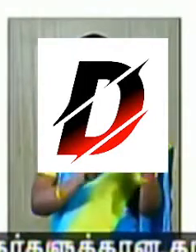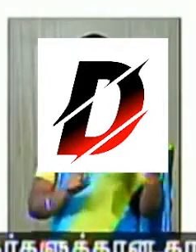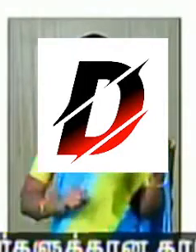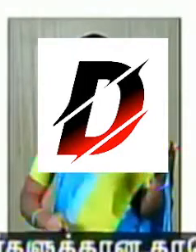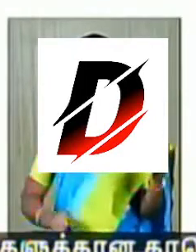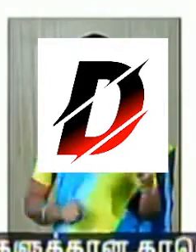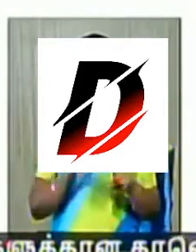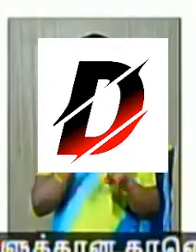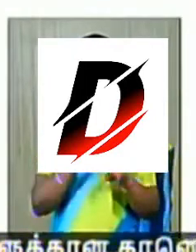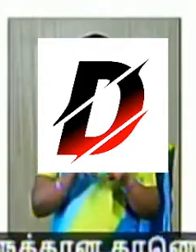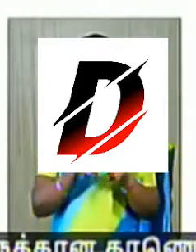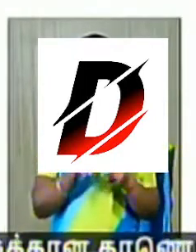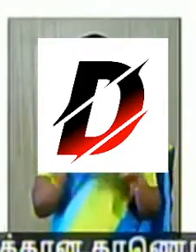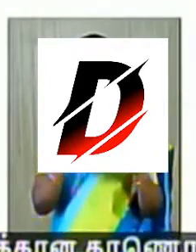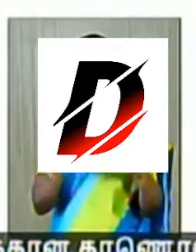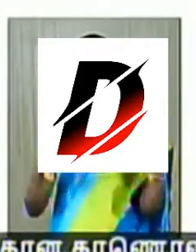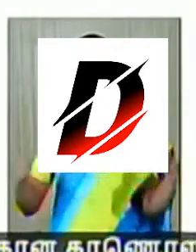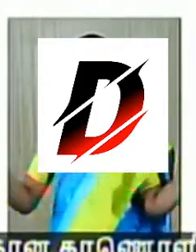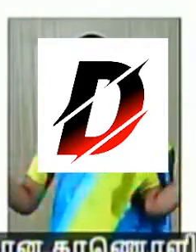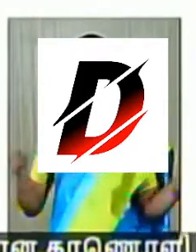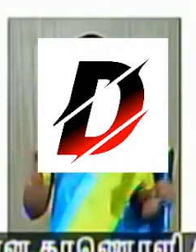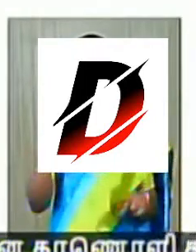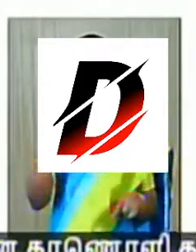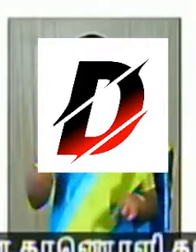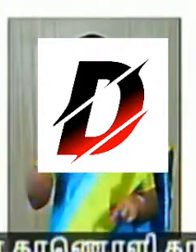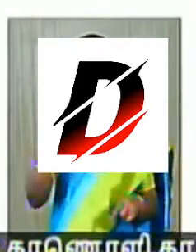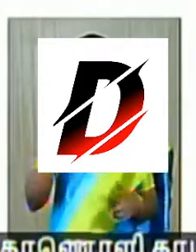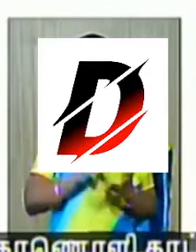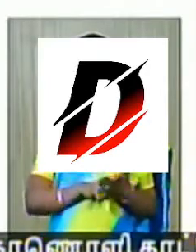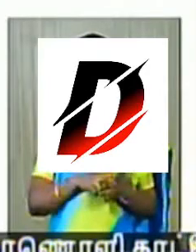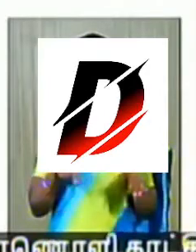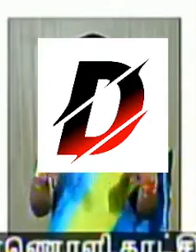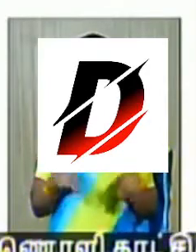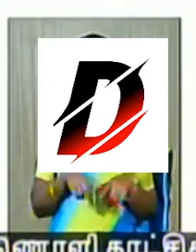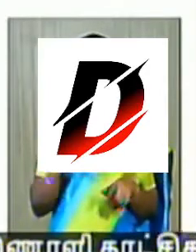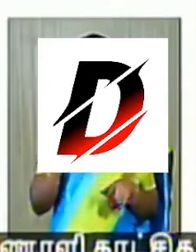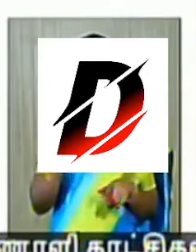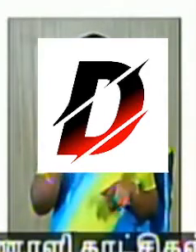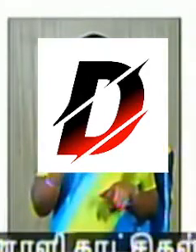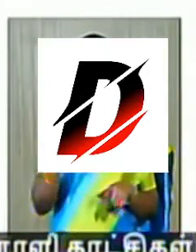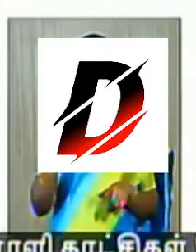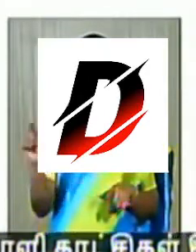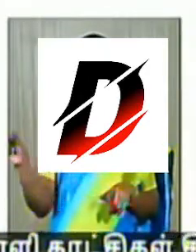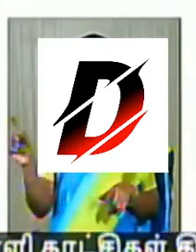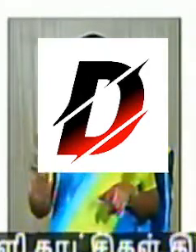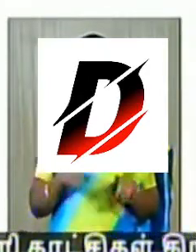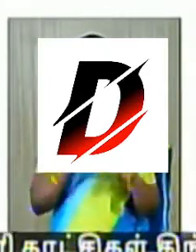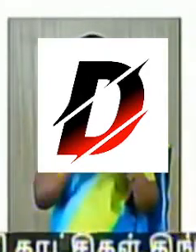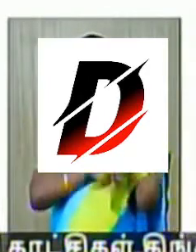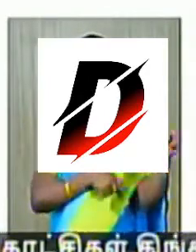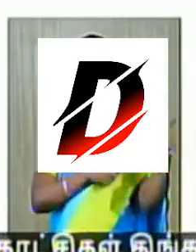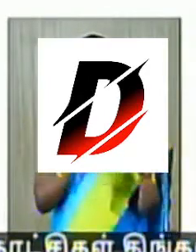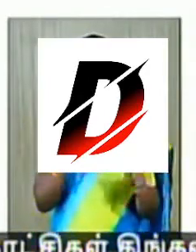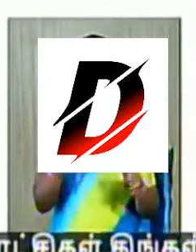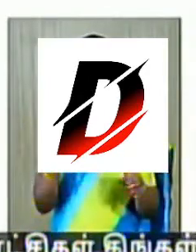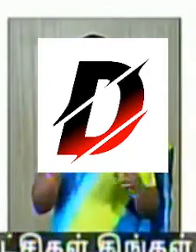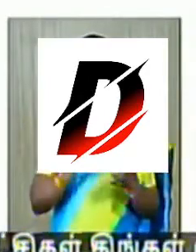என்ன எழுதணும், எக்ஸ்எச்சு 1 சென்டிமீட்டர் ஈக்குவல் டு 1 அலகு, ஒய்எச்சு 1 சென்டிமீட்டர் ஈக்குவல் டு 4 அலகுகள்.